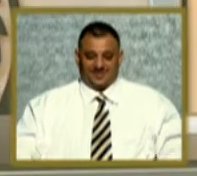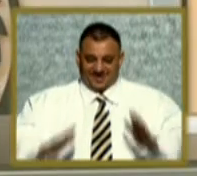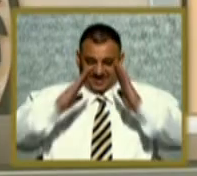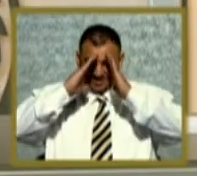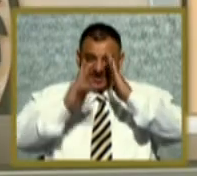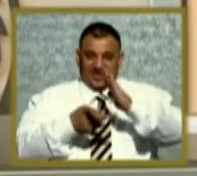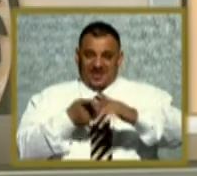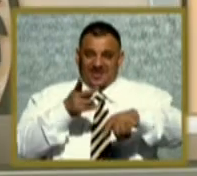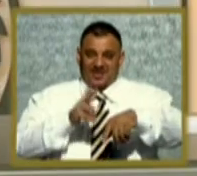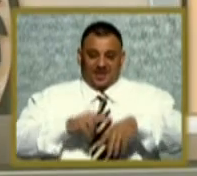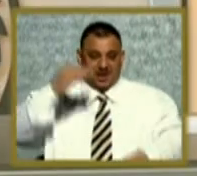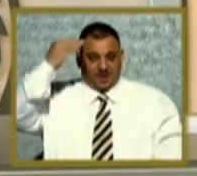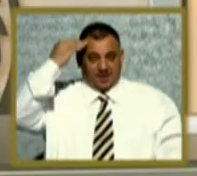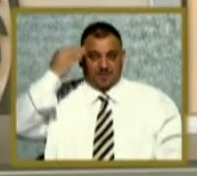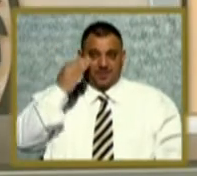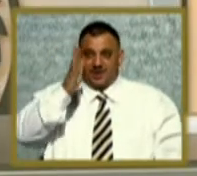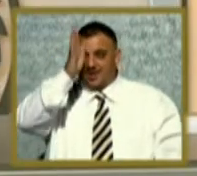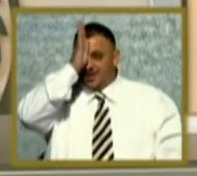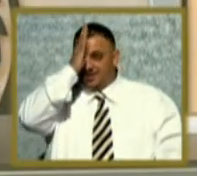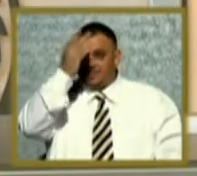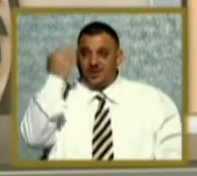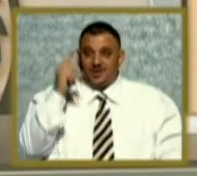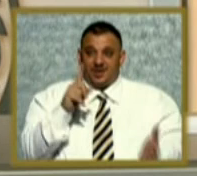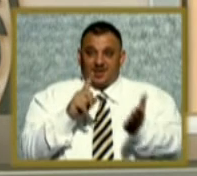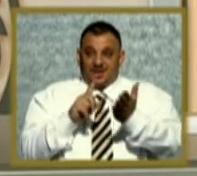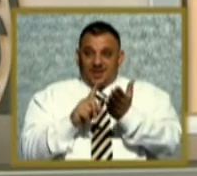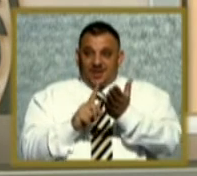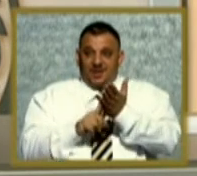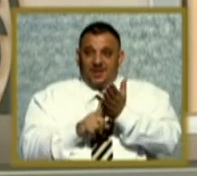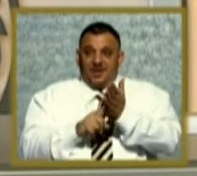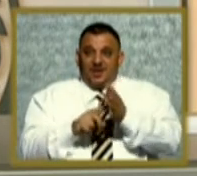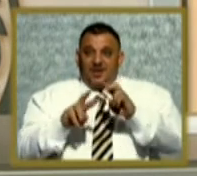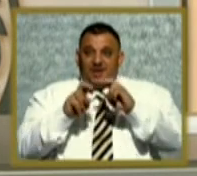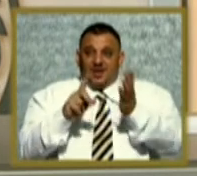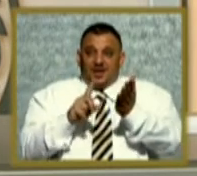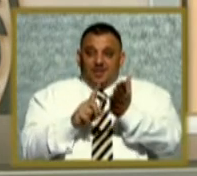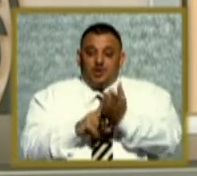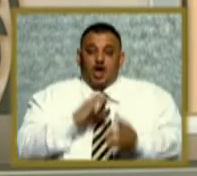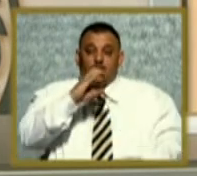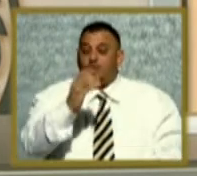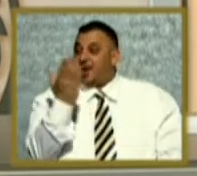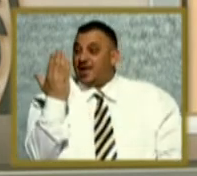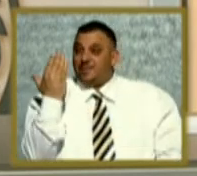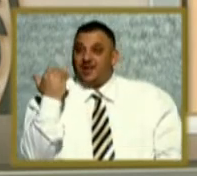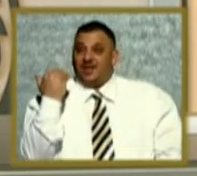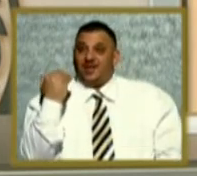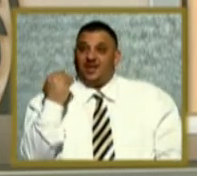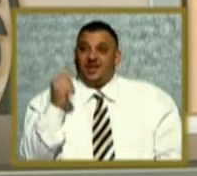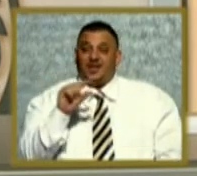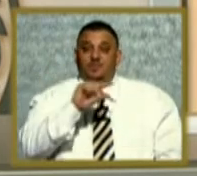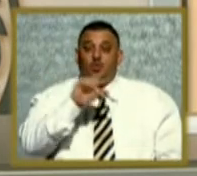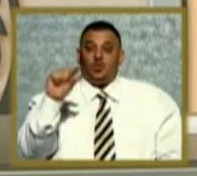حياكم الله من جديد. الأخت حنان من العراق. يا أخت حنان، أظن، وأنا ما أريد أن أجزم بأنني أجبت على أسئلتك،